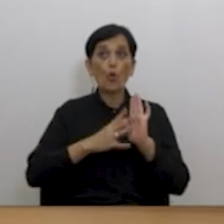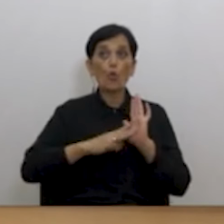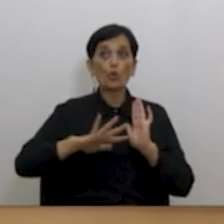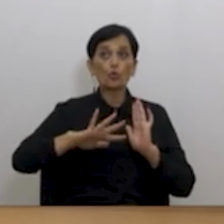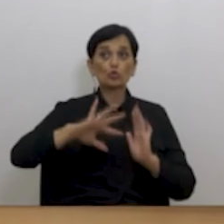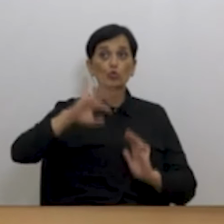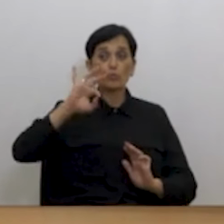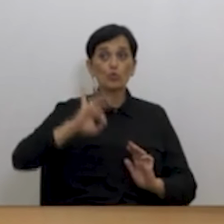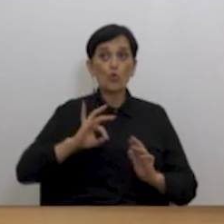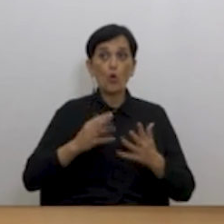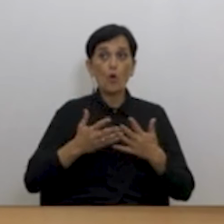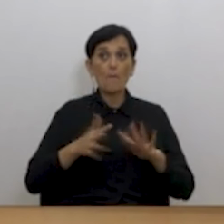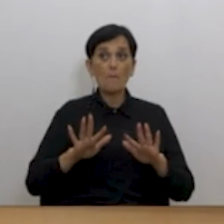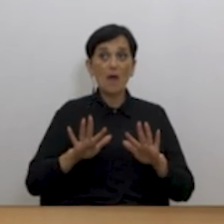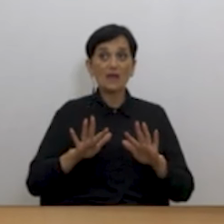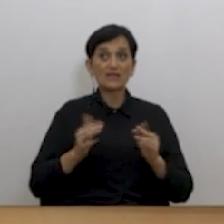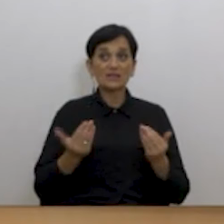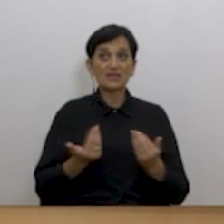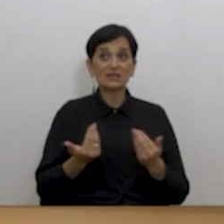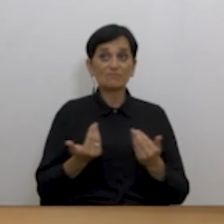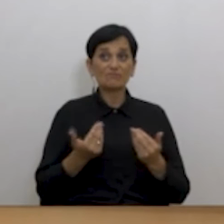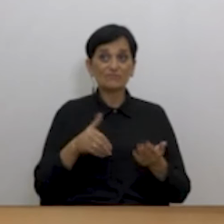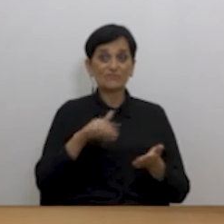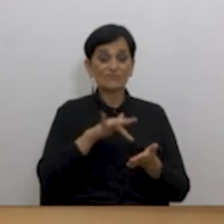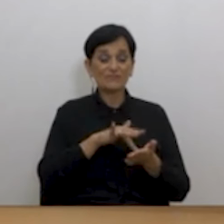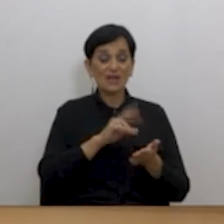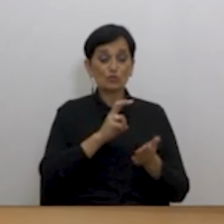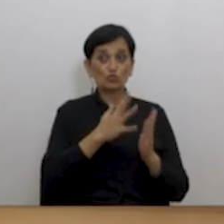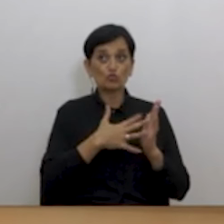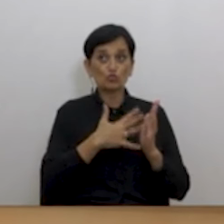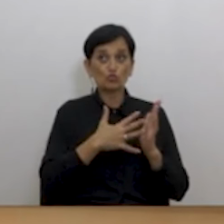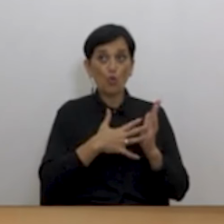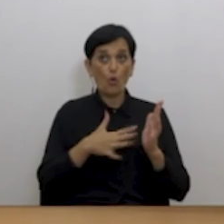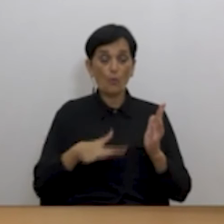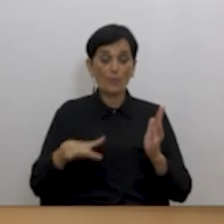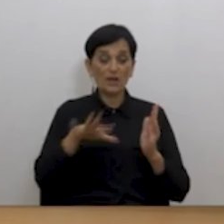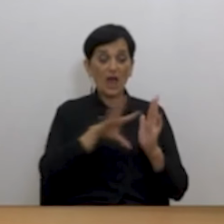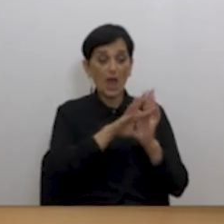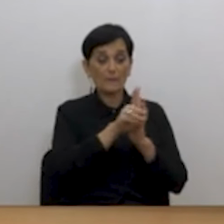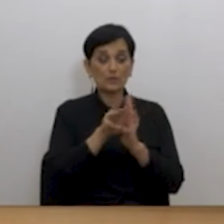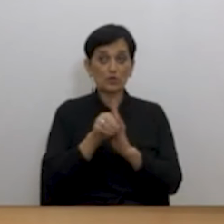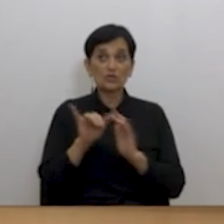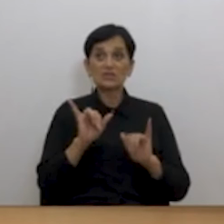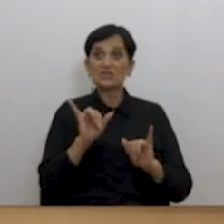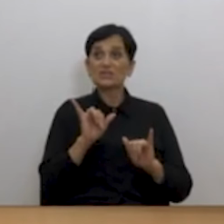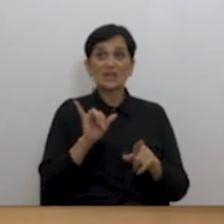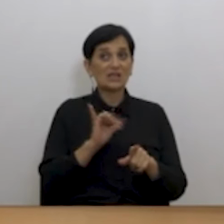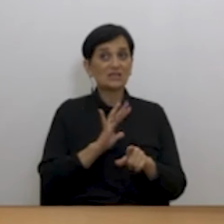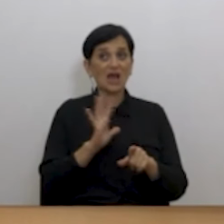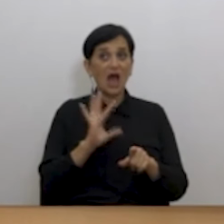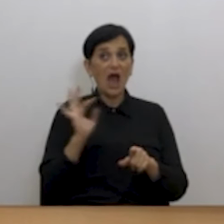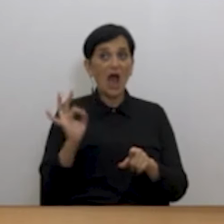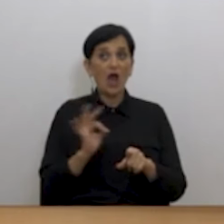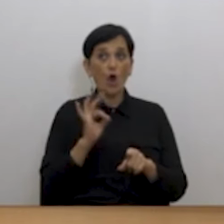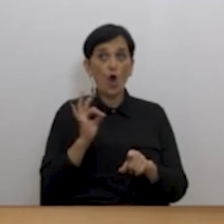95%-ზე მეტ დასახლებულ სოფლებში, სადაც არ იყო არასდროს